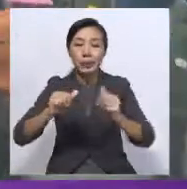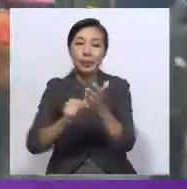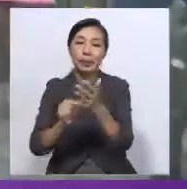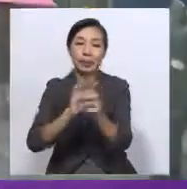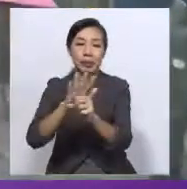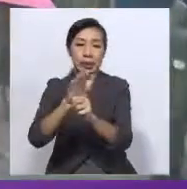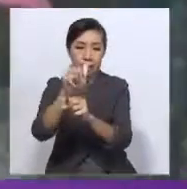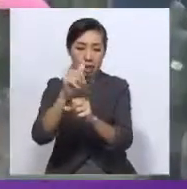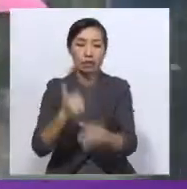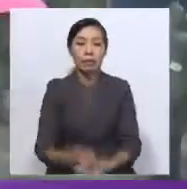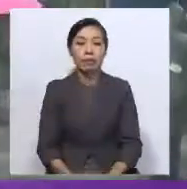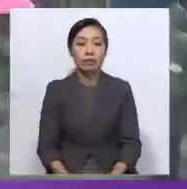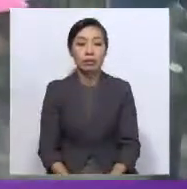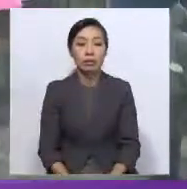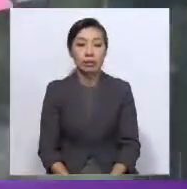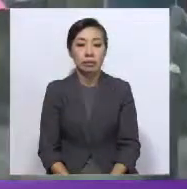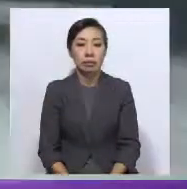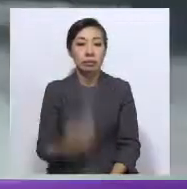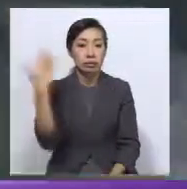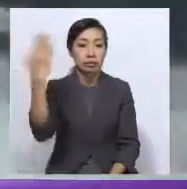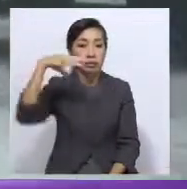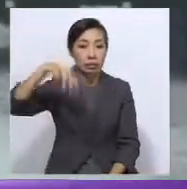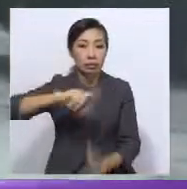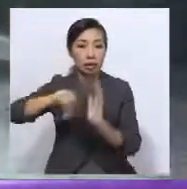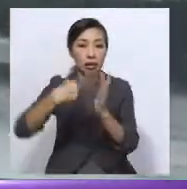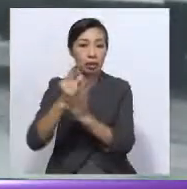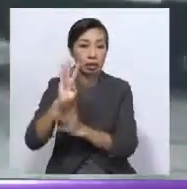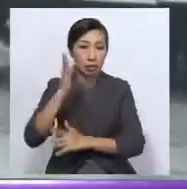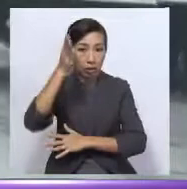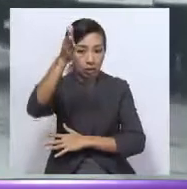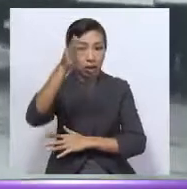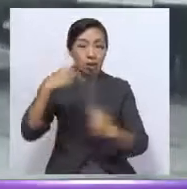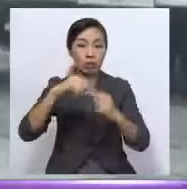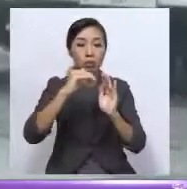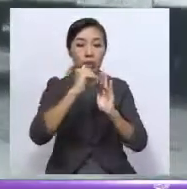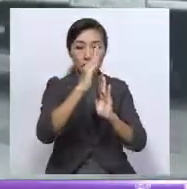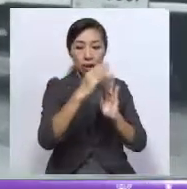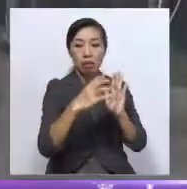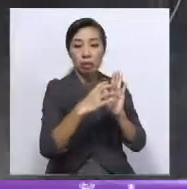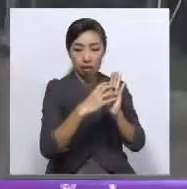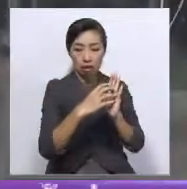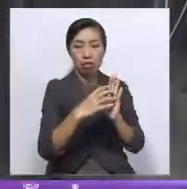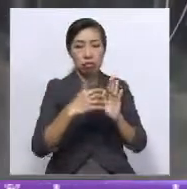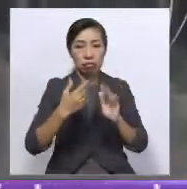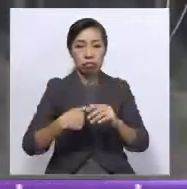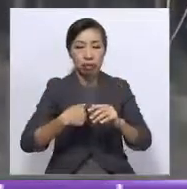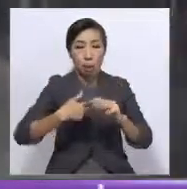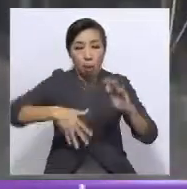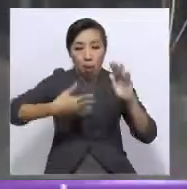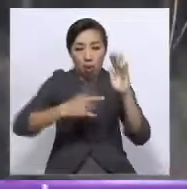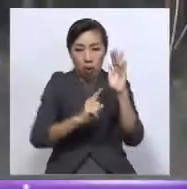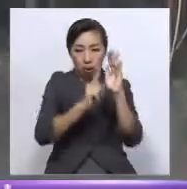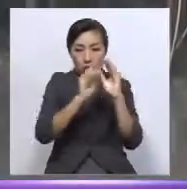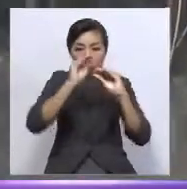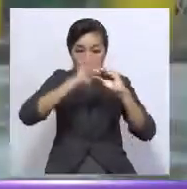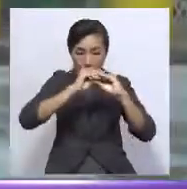หรับน้ำในหลายพื้นที่ส่วนพยากรณ์อากาศ24ชั่วโมงข้างหน้านะครับบริเวณภาคเหนือและภาคกลางมีอุณหภูมิสูงขึ้นนะครับท